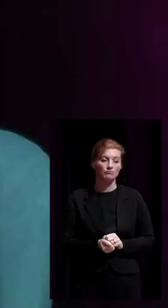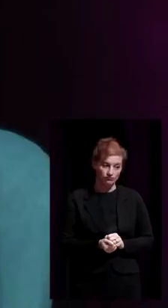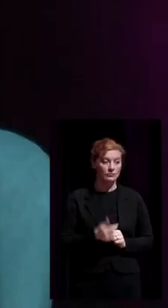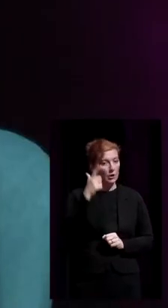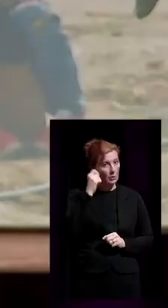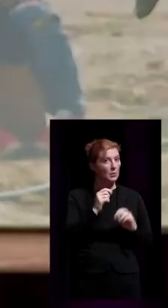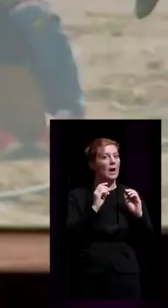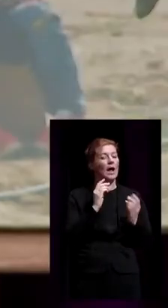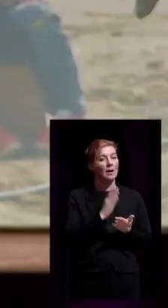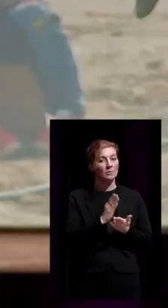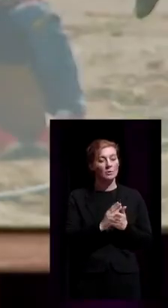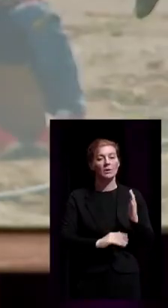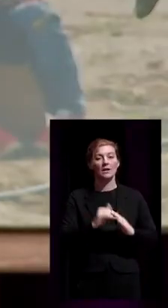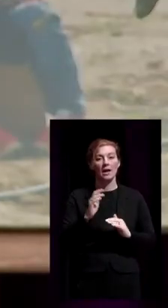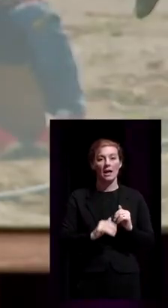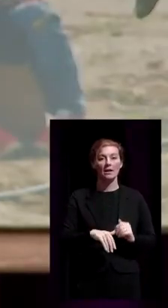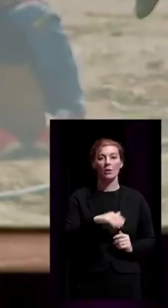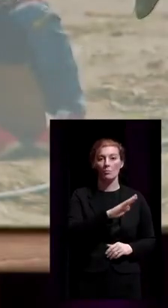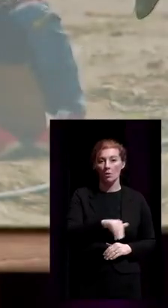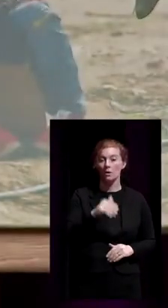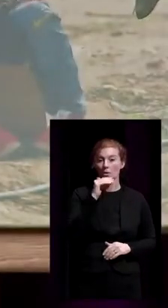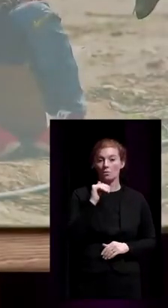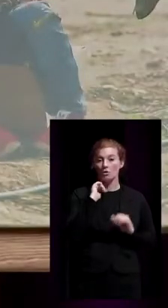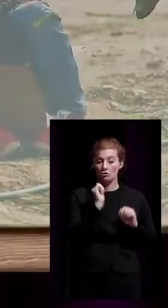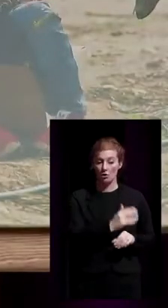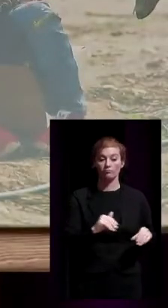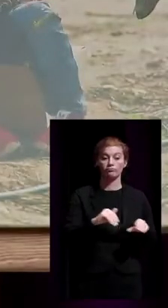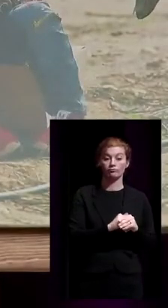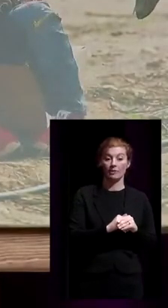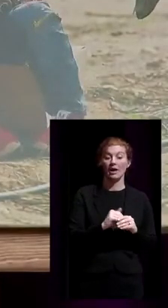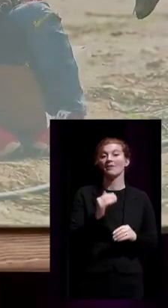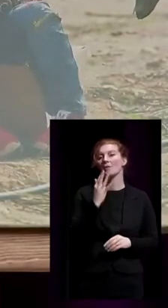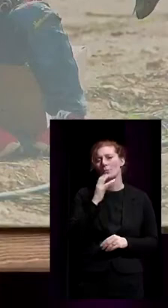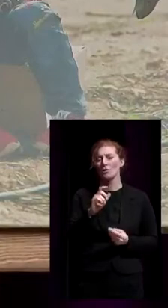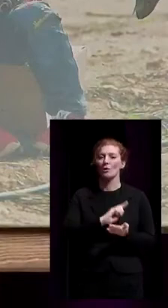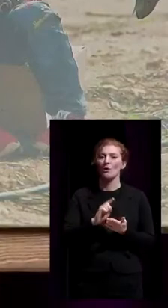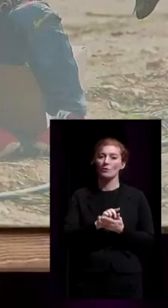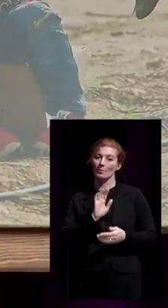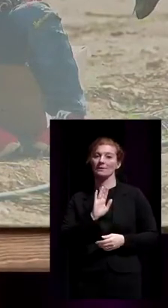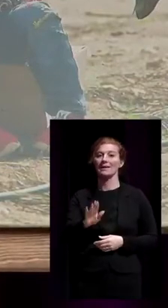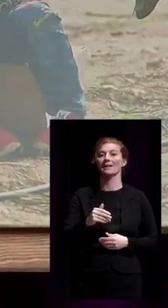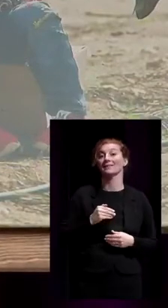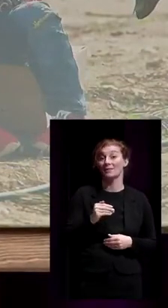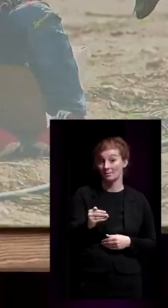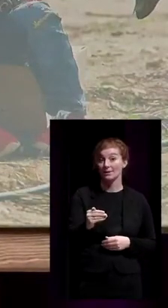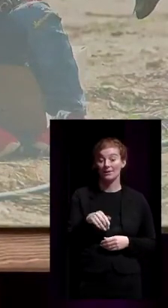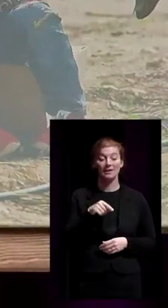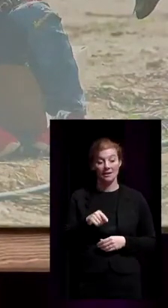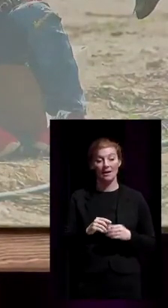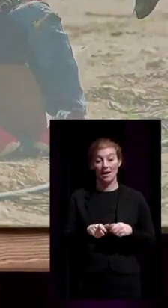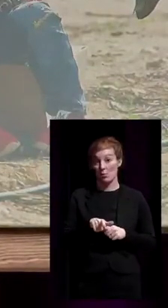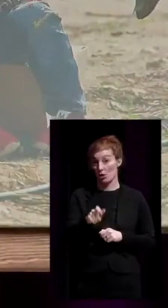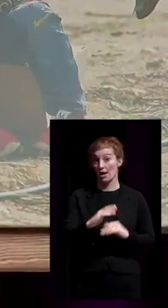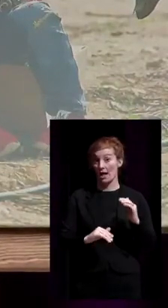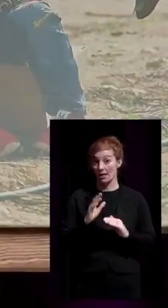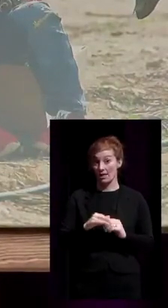unga, vi pratar ju ofta om barn och unga och deras framtid, det är vad den här rapporten lite grann handlar om. Men barn och unga, det är inte